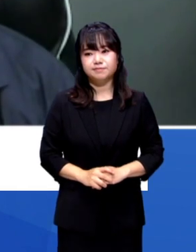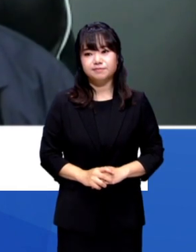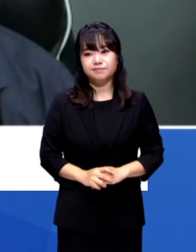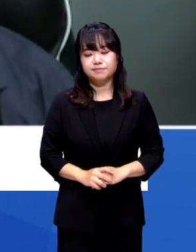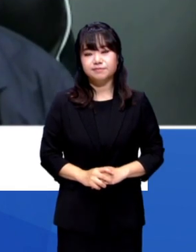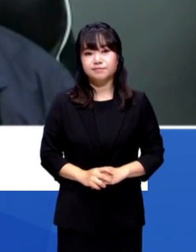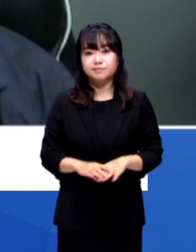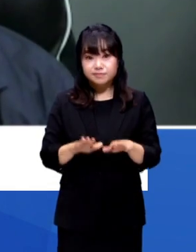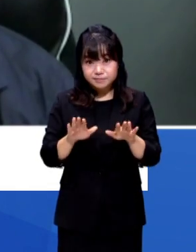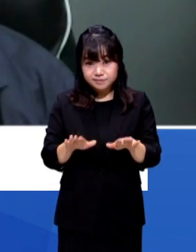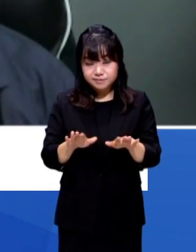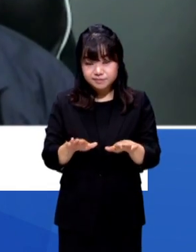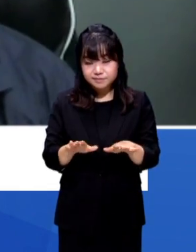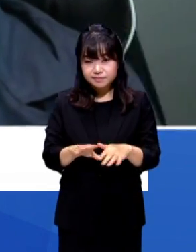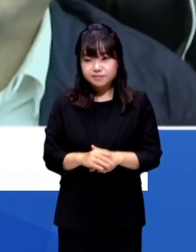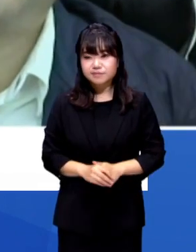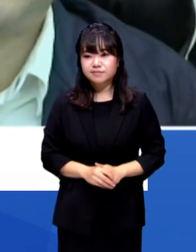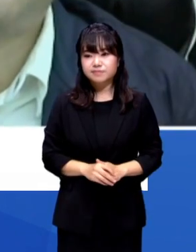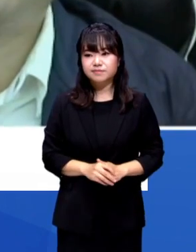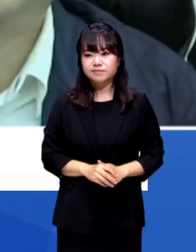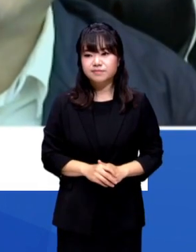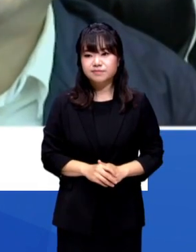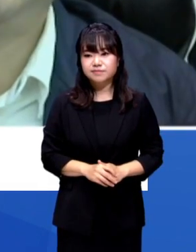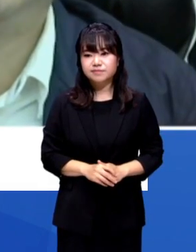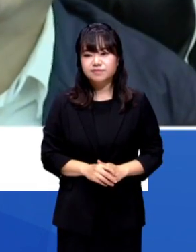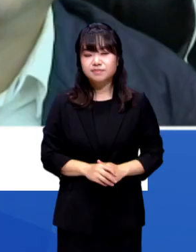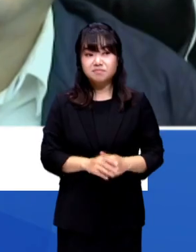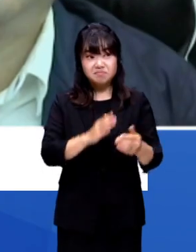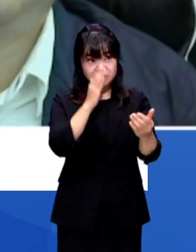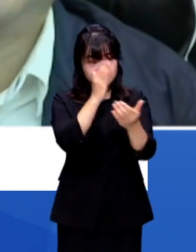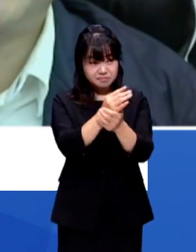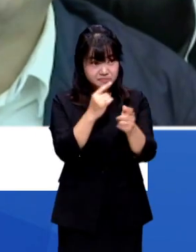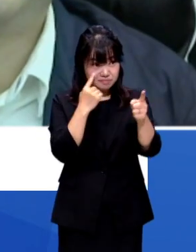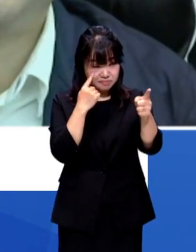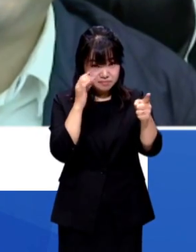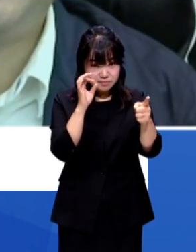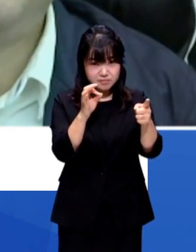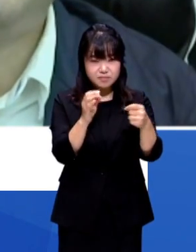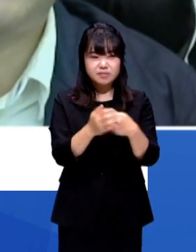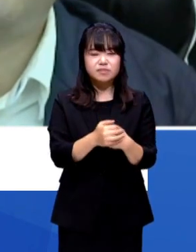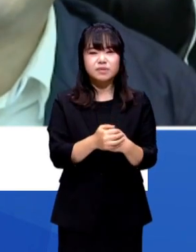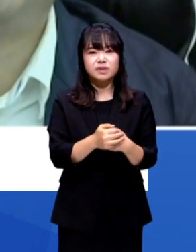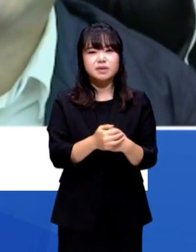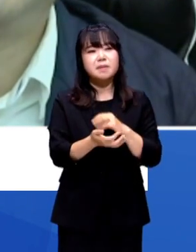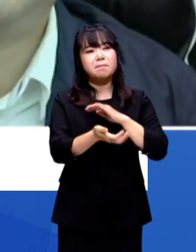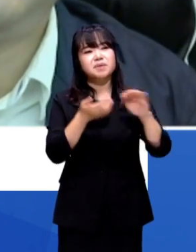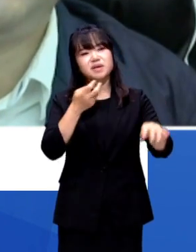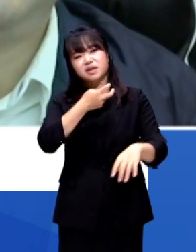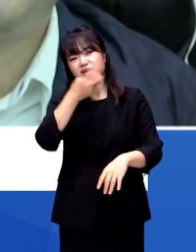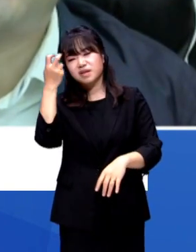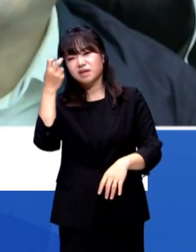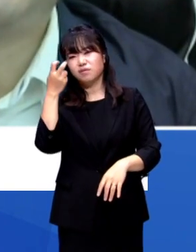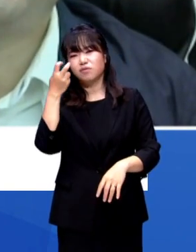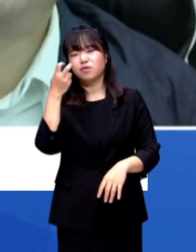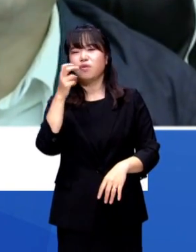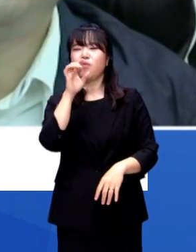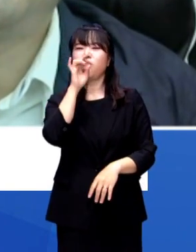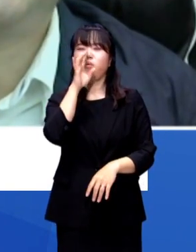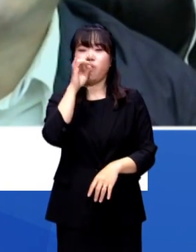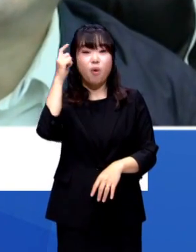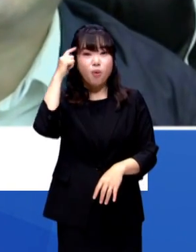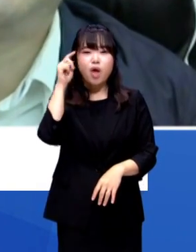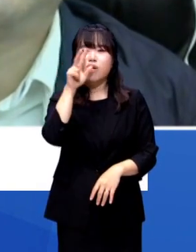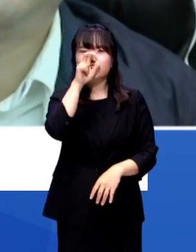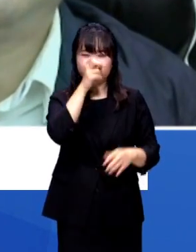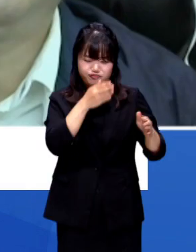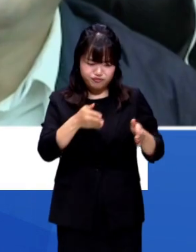네, 이번에 나타났던 사고는 사실은 예견하기는 힘든 사고였습니다. 특히 굉장히 좁은